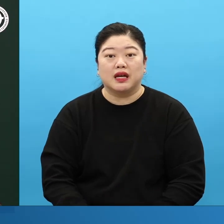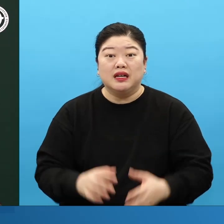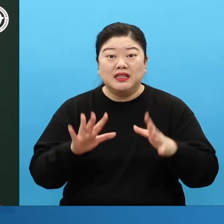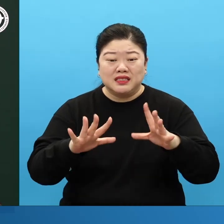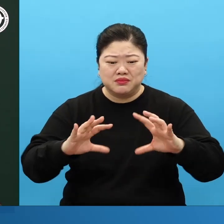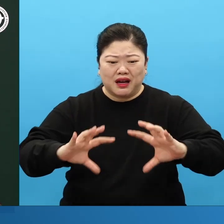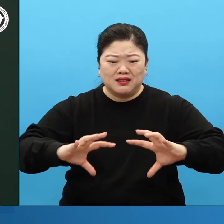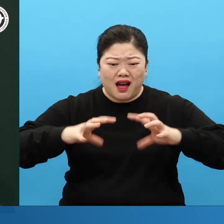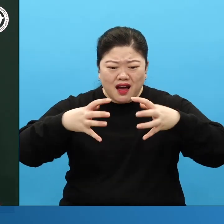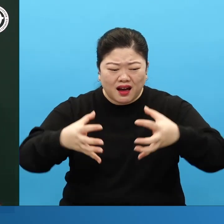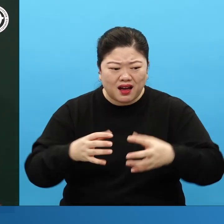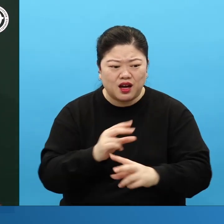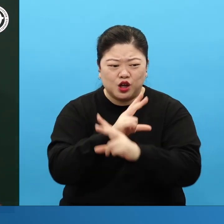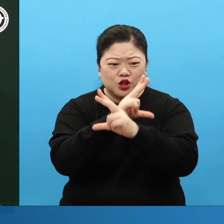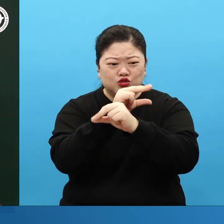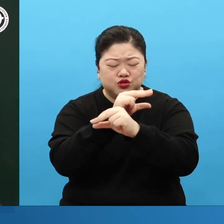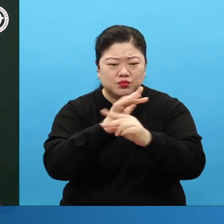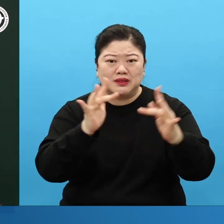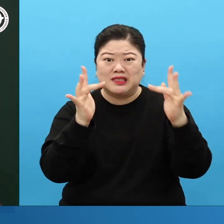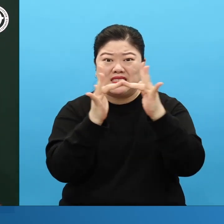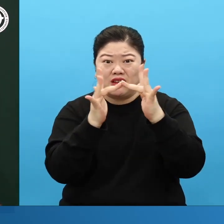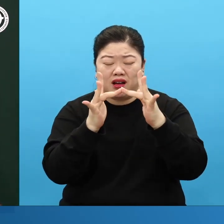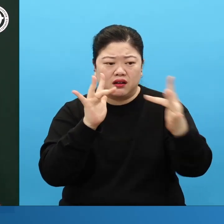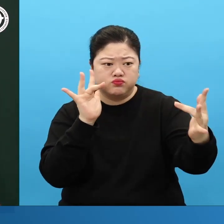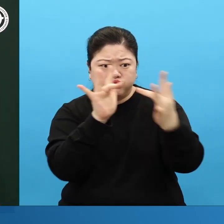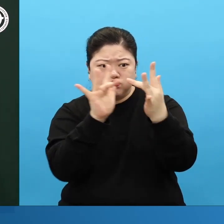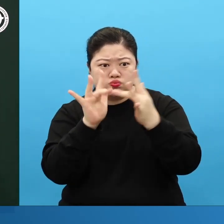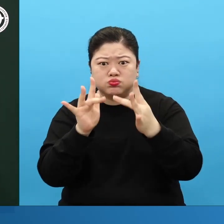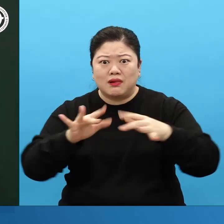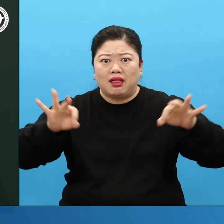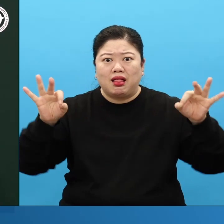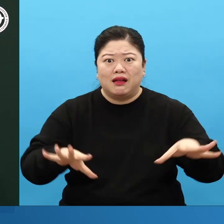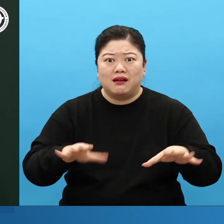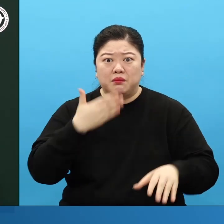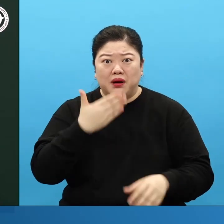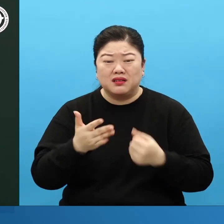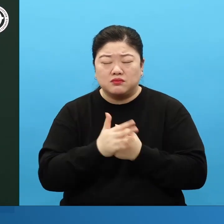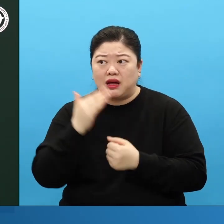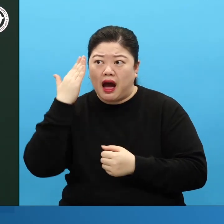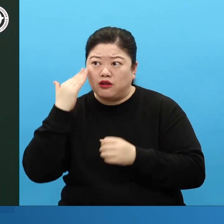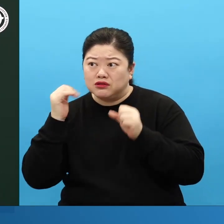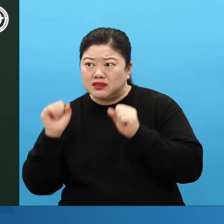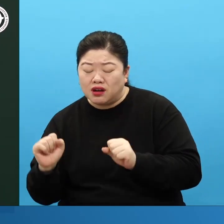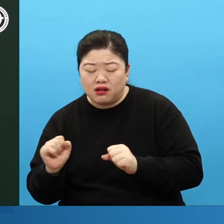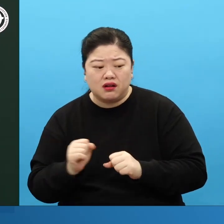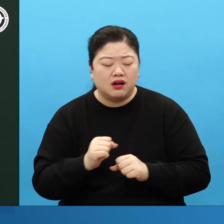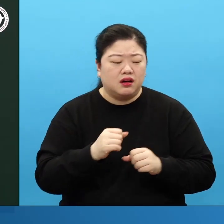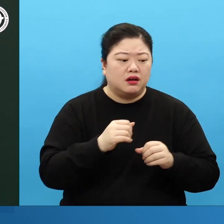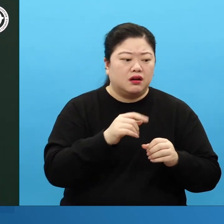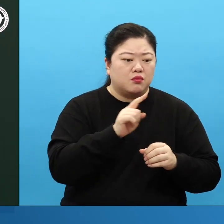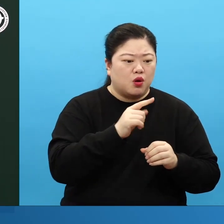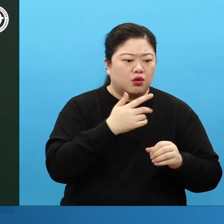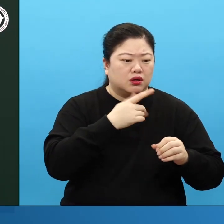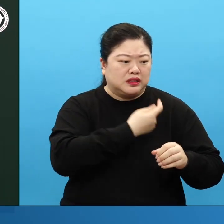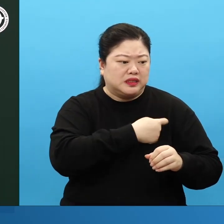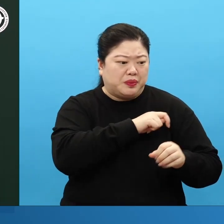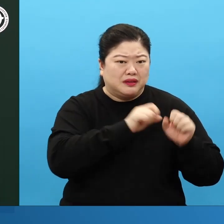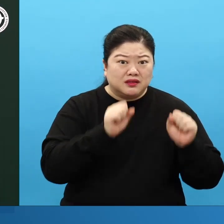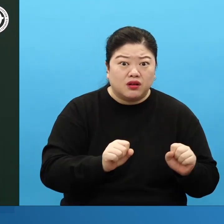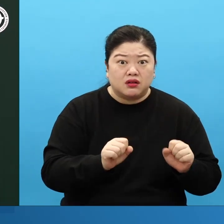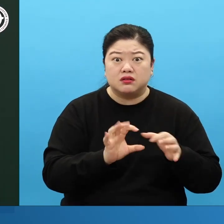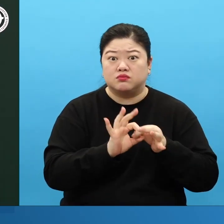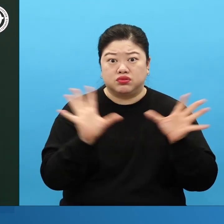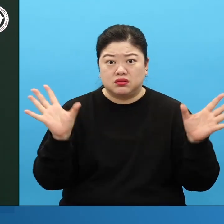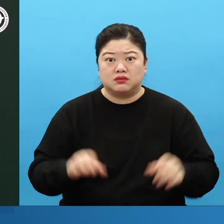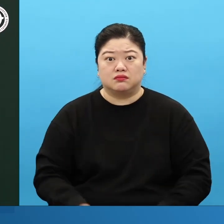아무 의미가 없어요. Entonces, estamos en una época global. No es el problema de que estemos en España o no ahora. 그래서 뭐 레이 같은 뭐 영어 잘하고 한국말 잘하는 아이들 굳이 한국에서